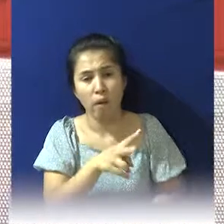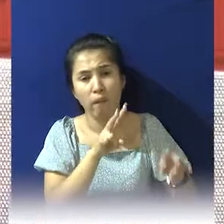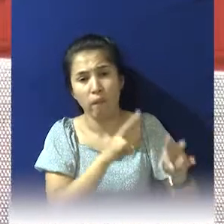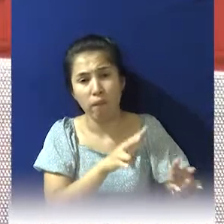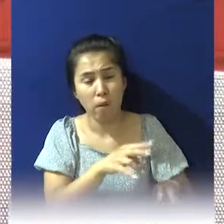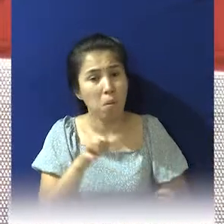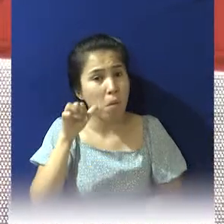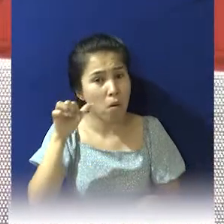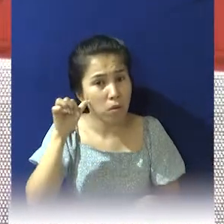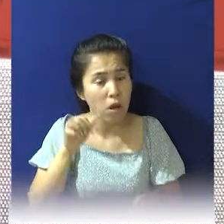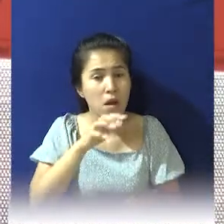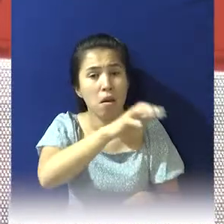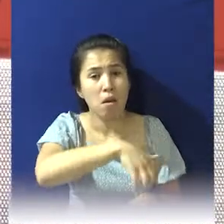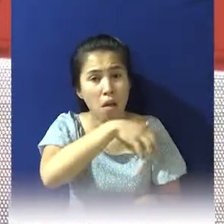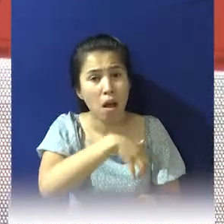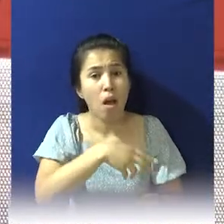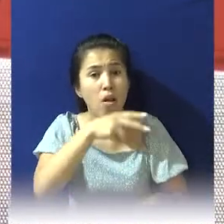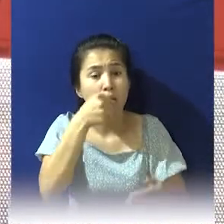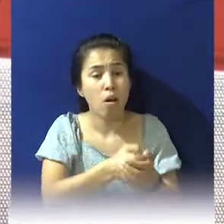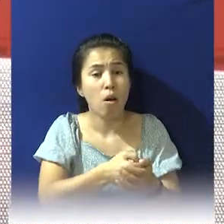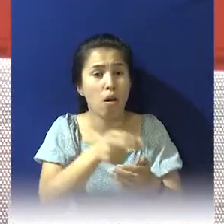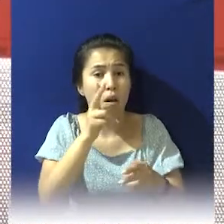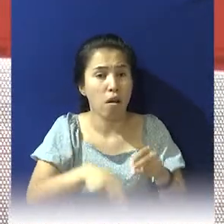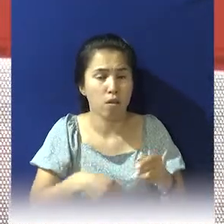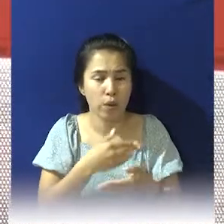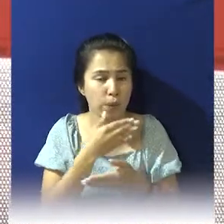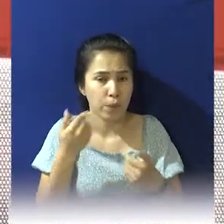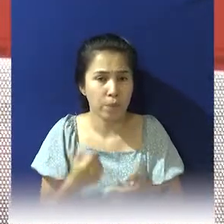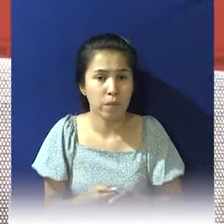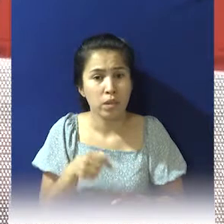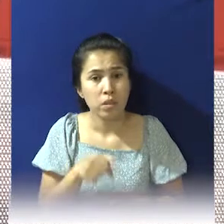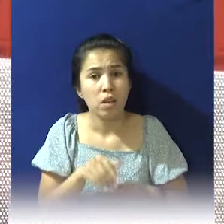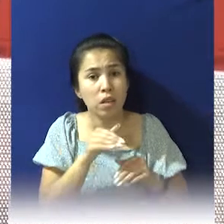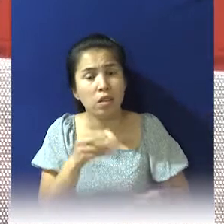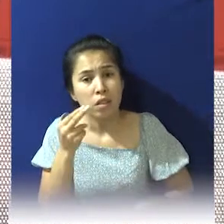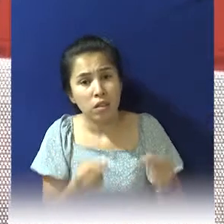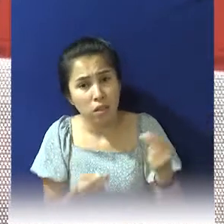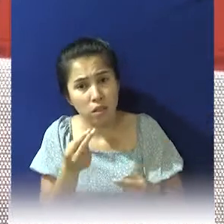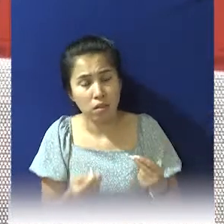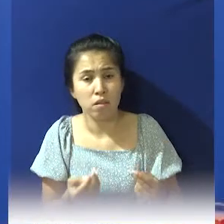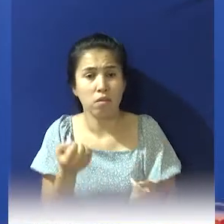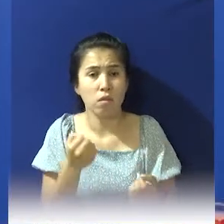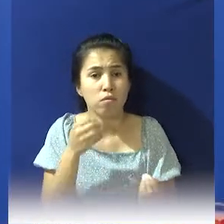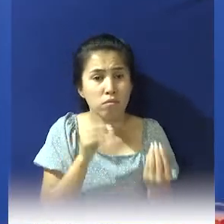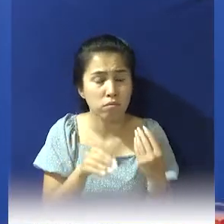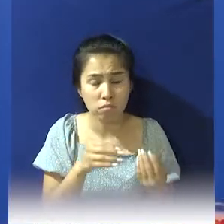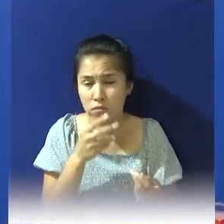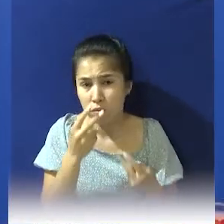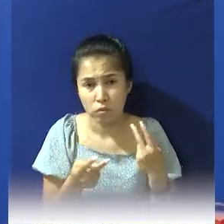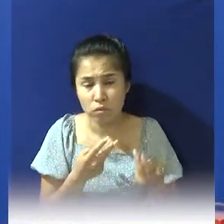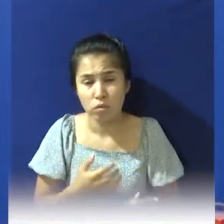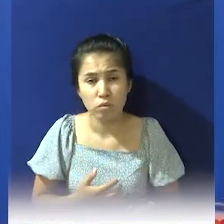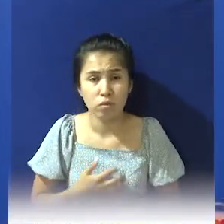53,8%, повышение закупочных цен на сырье, сокращение у производителей запасов сырья урожая прошлого года.